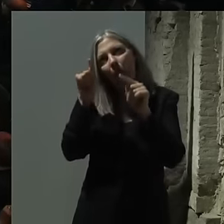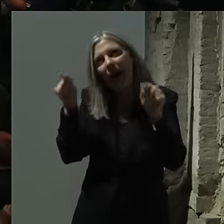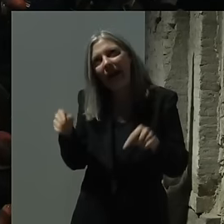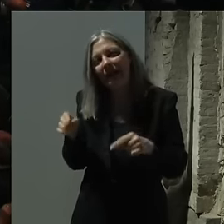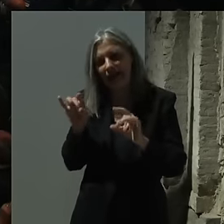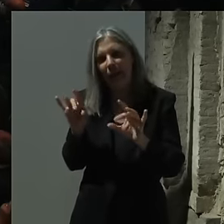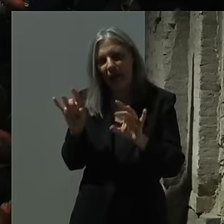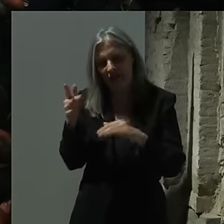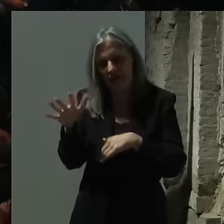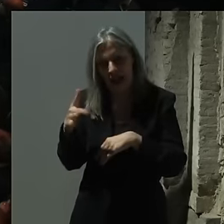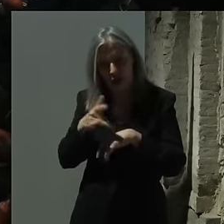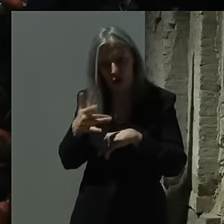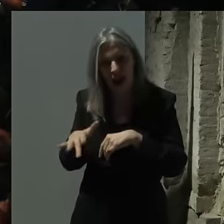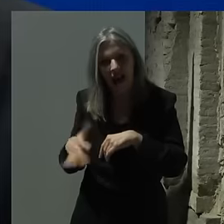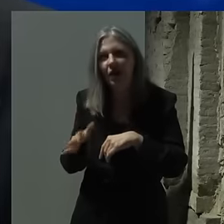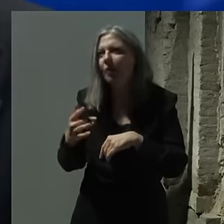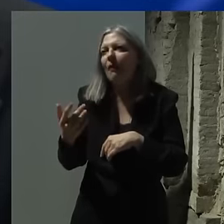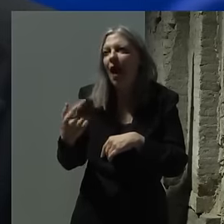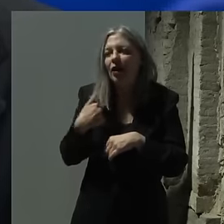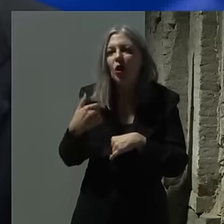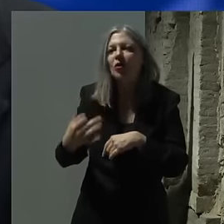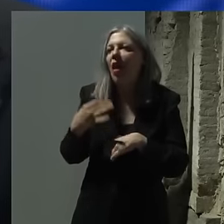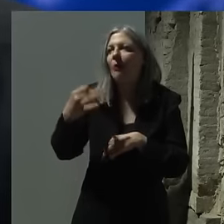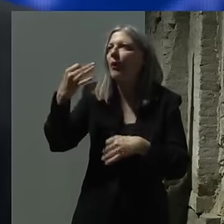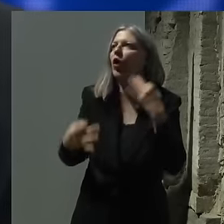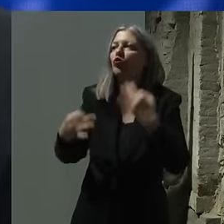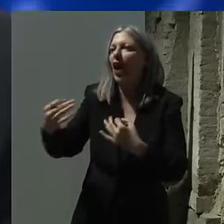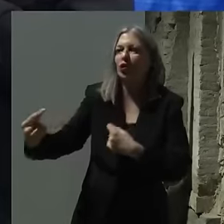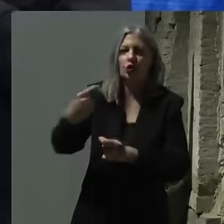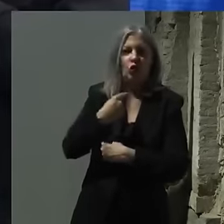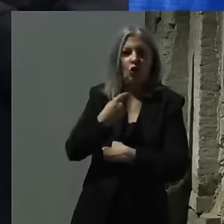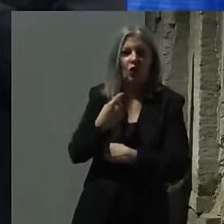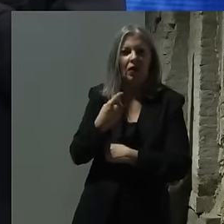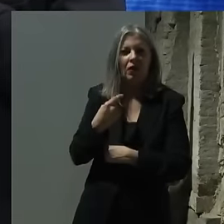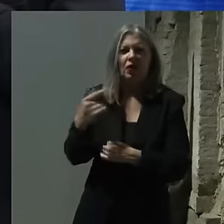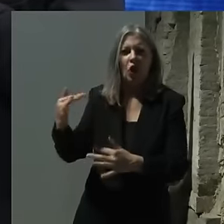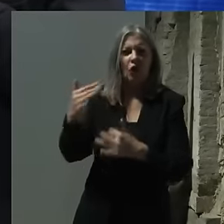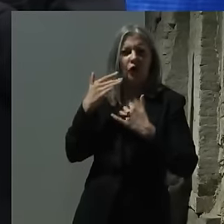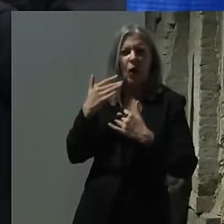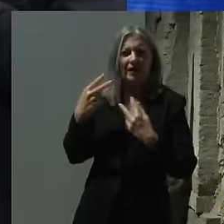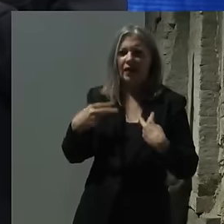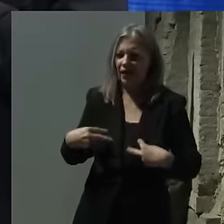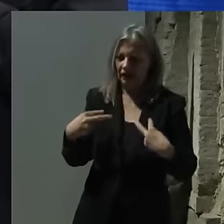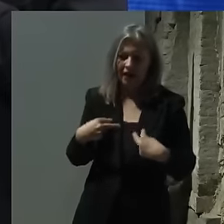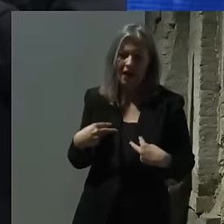libertà, ma ero sempre, come dire, sotto processo, ero sempre condizionato, perché in questi 36 anni